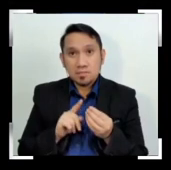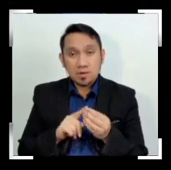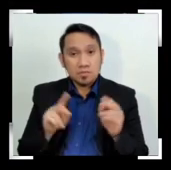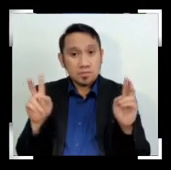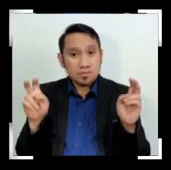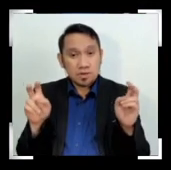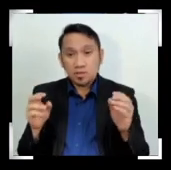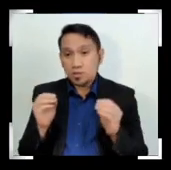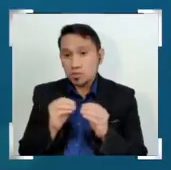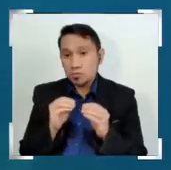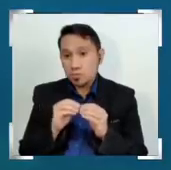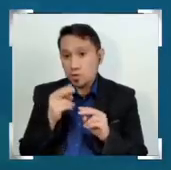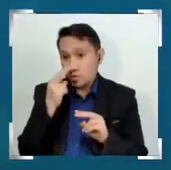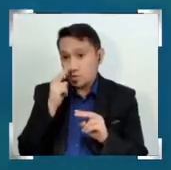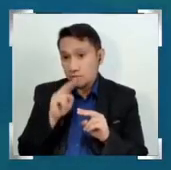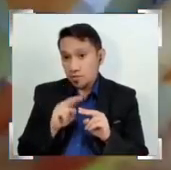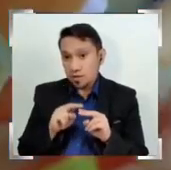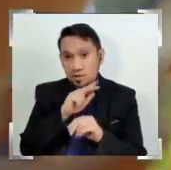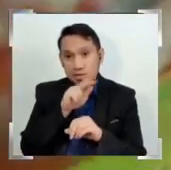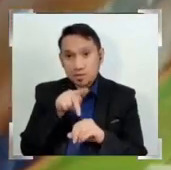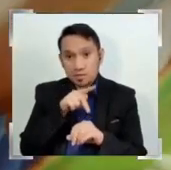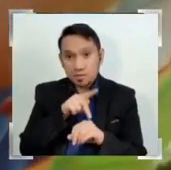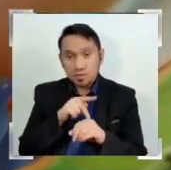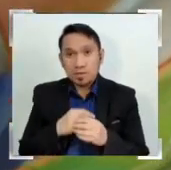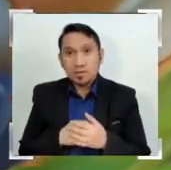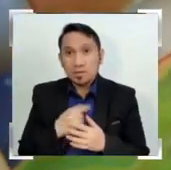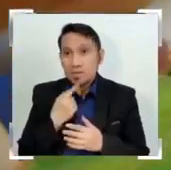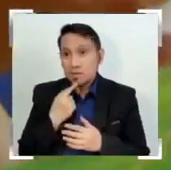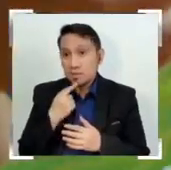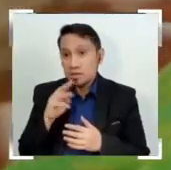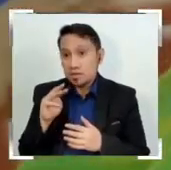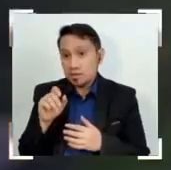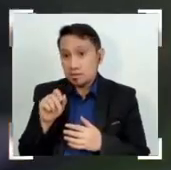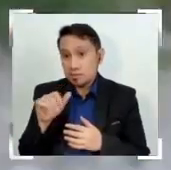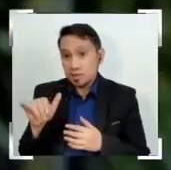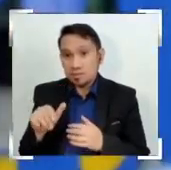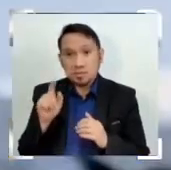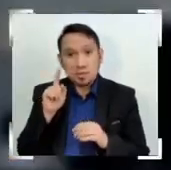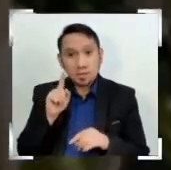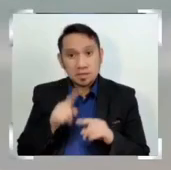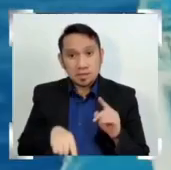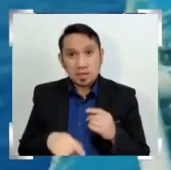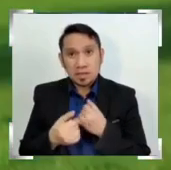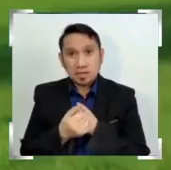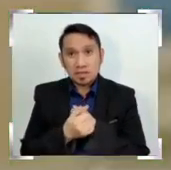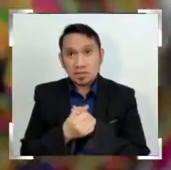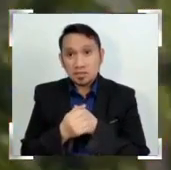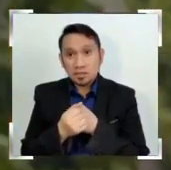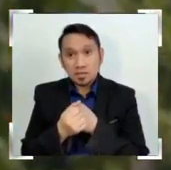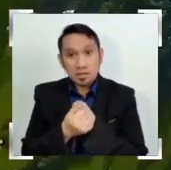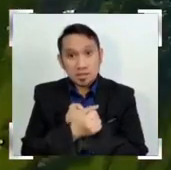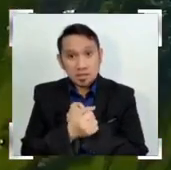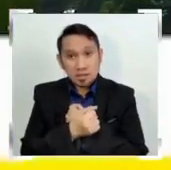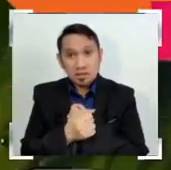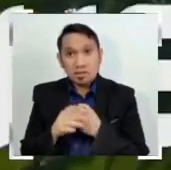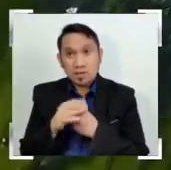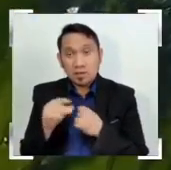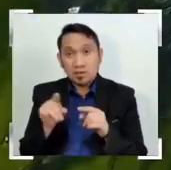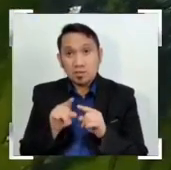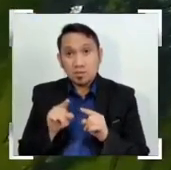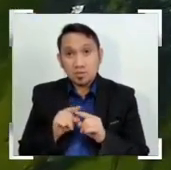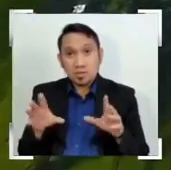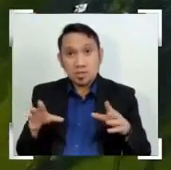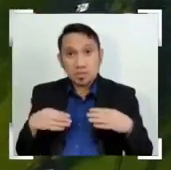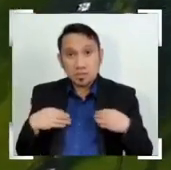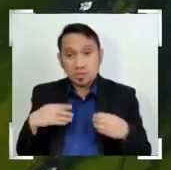Fun in the Philippines. Sabi pa ni Binay, hindi na maisasalba ang love slogan at sana tanggapin na ito ng DOT.